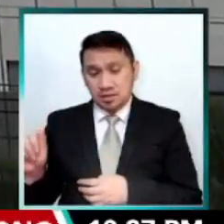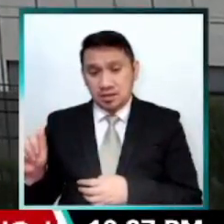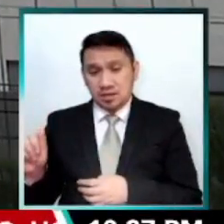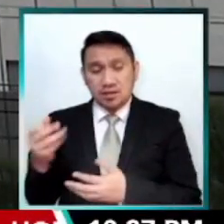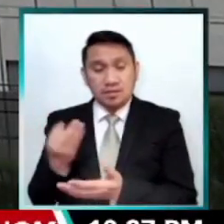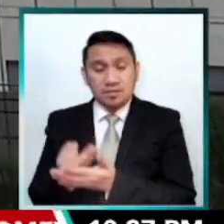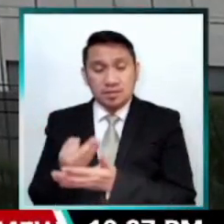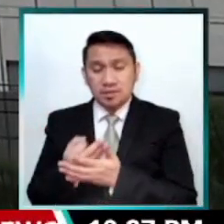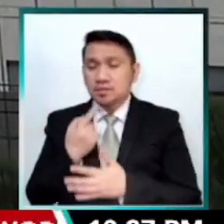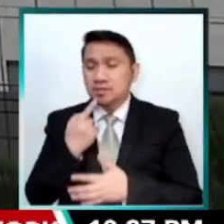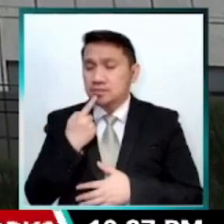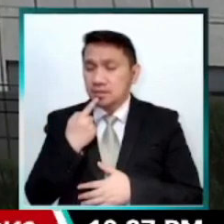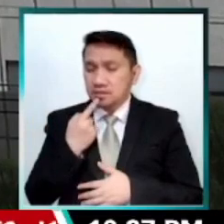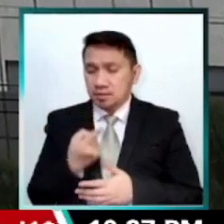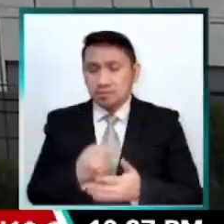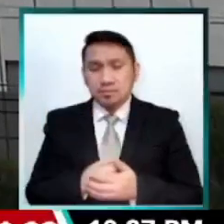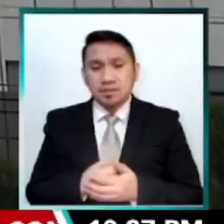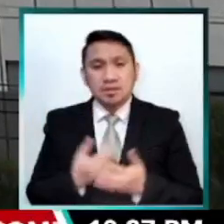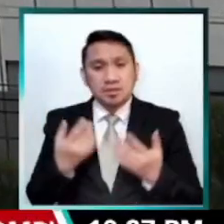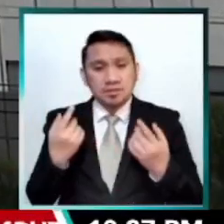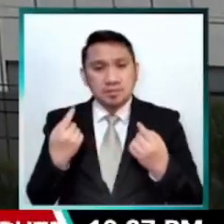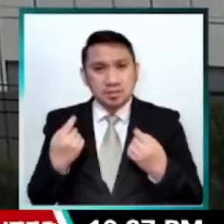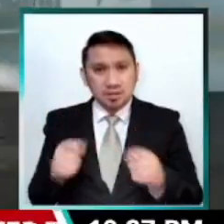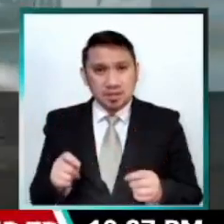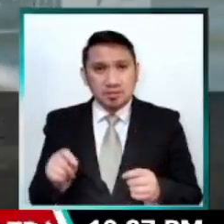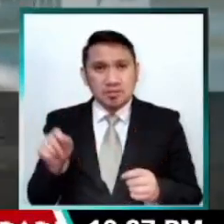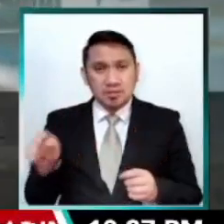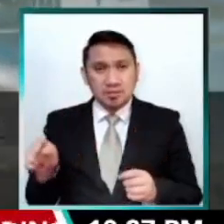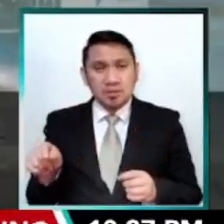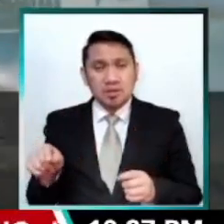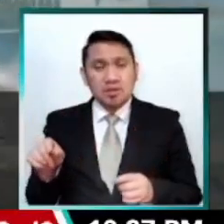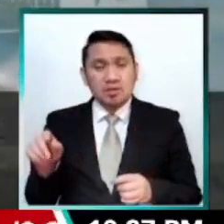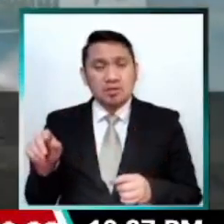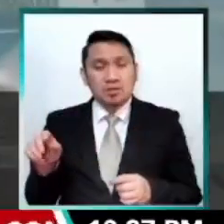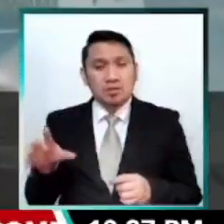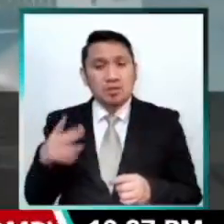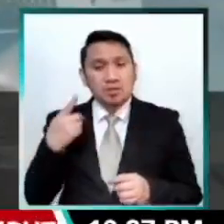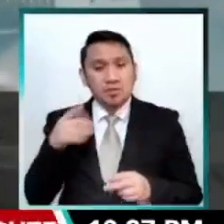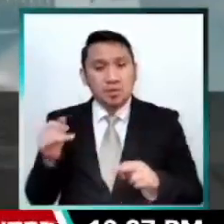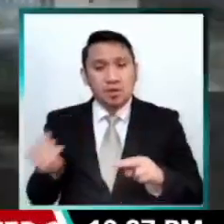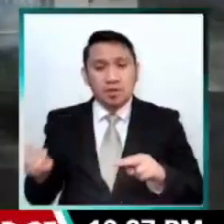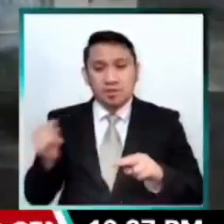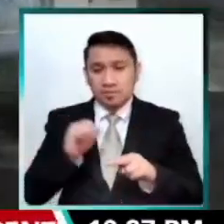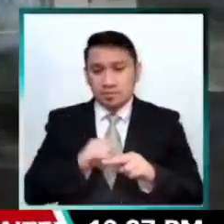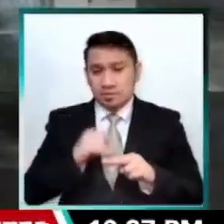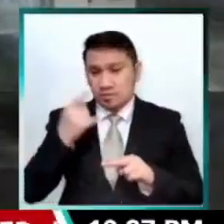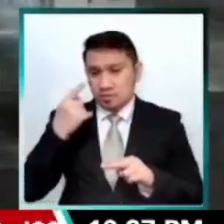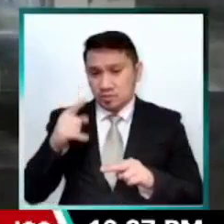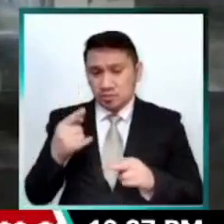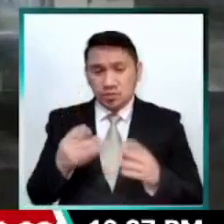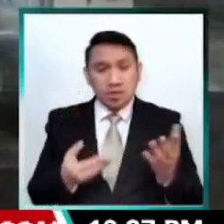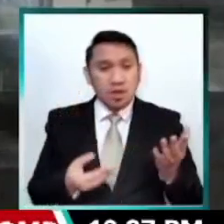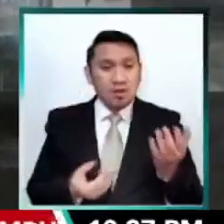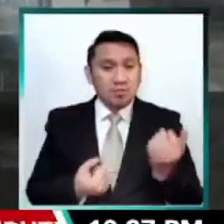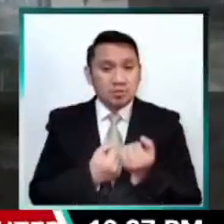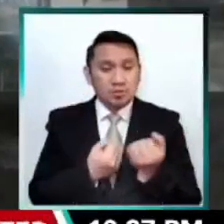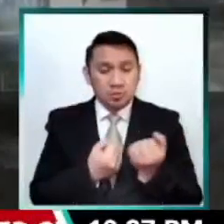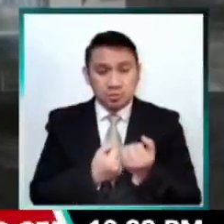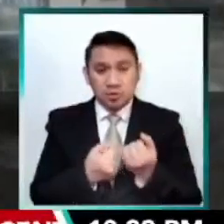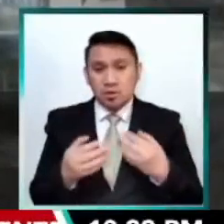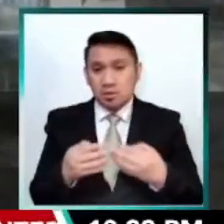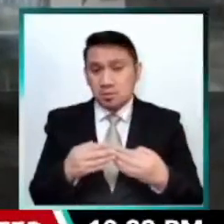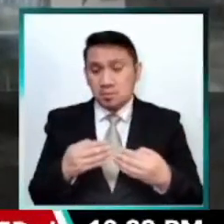Benjamin Jokno, subok na ang Sovereign Wealth Fund bilang investment vehicle para mapondohan ang malalaking infrastructure